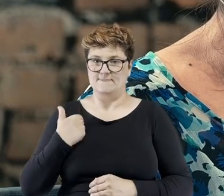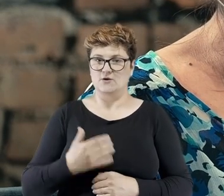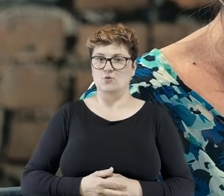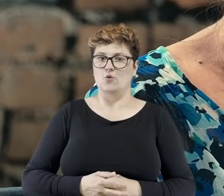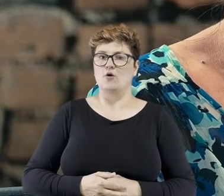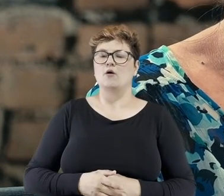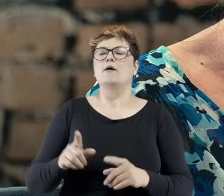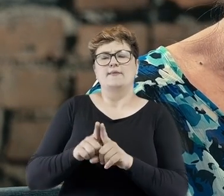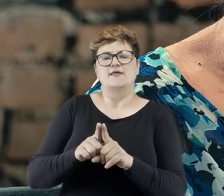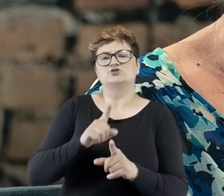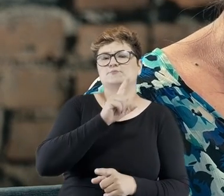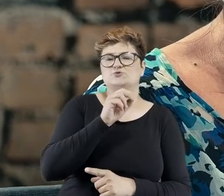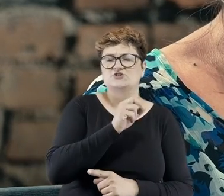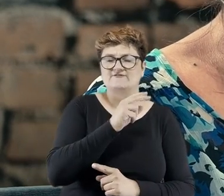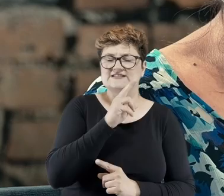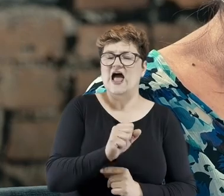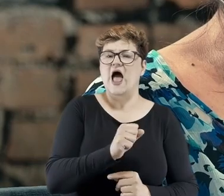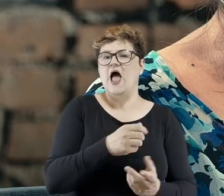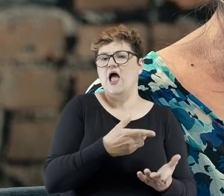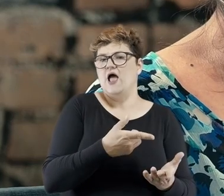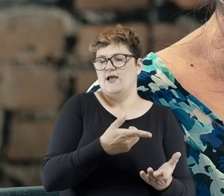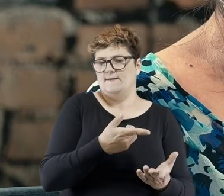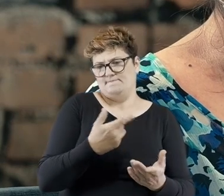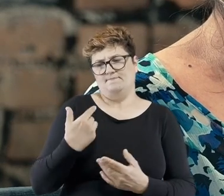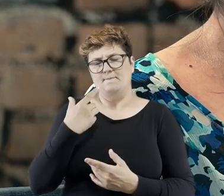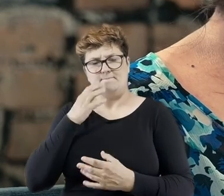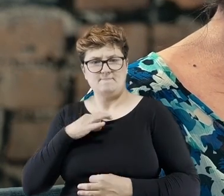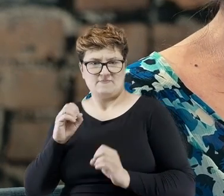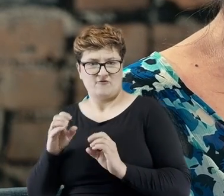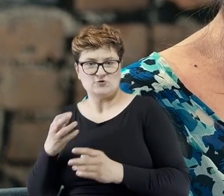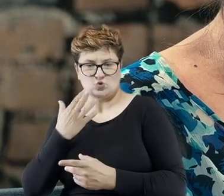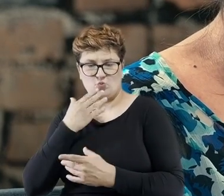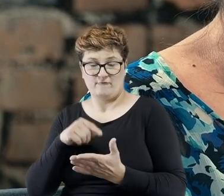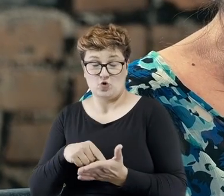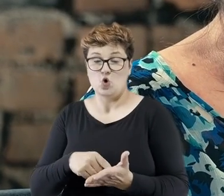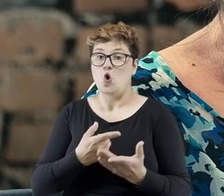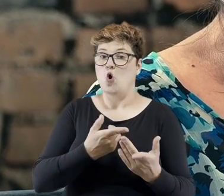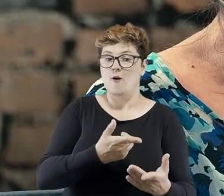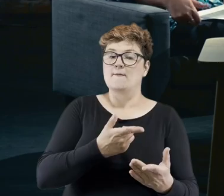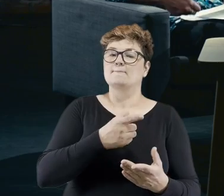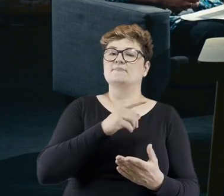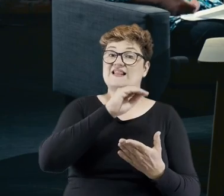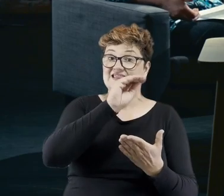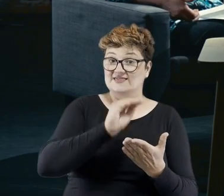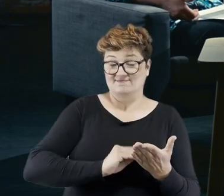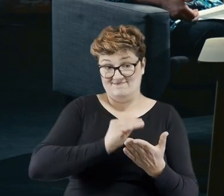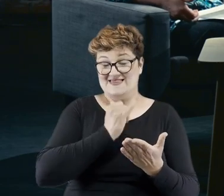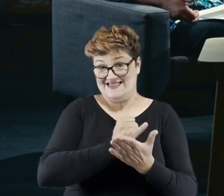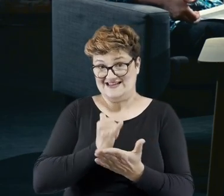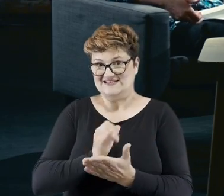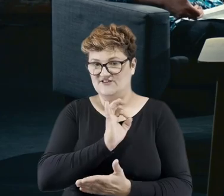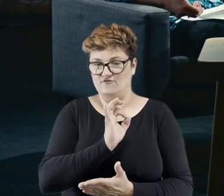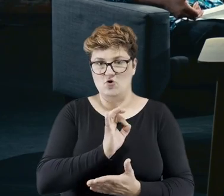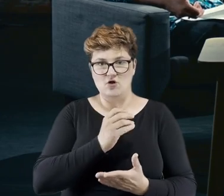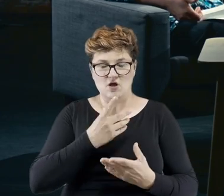zresztą Przybyszewska, tak jak tutaj pani profesor mówi, że w tych listach w